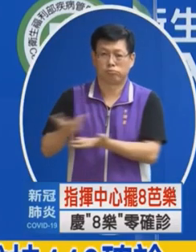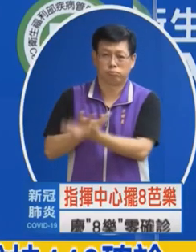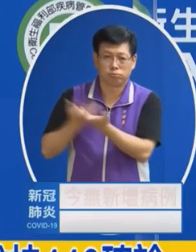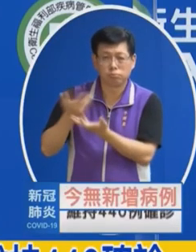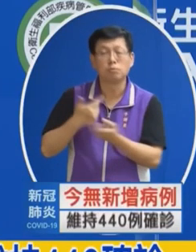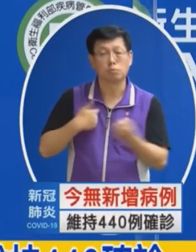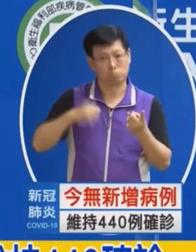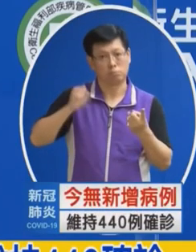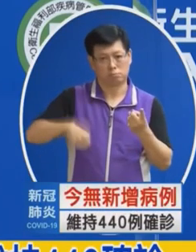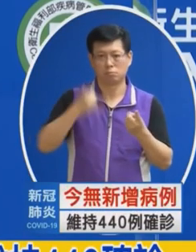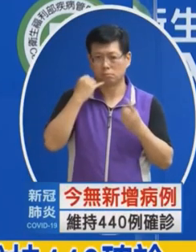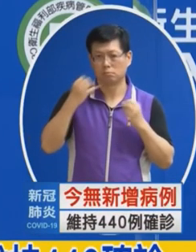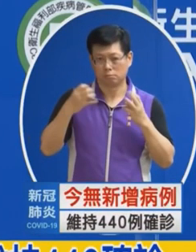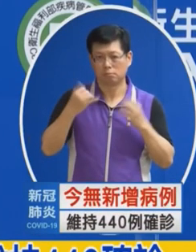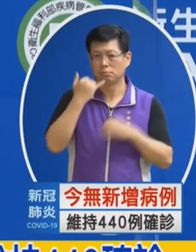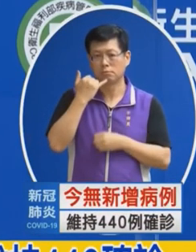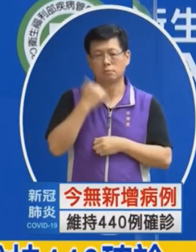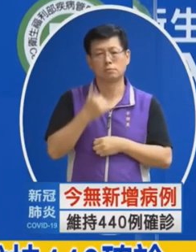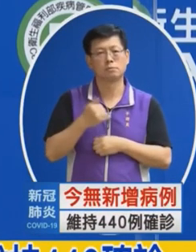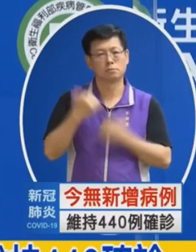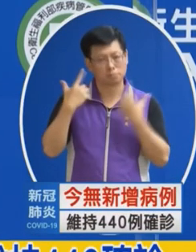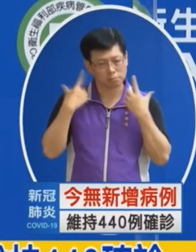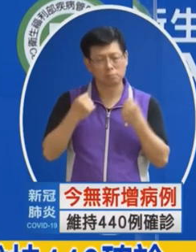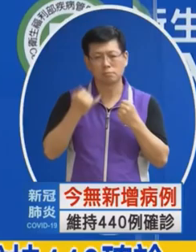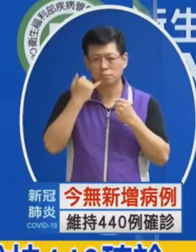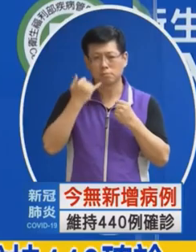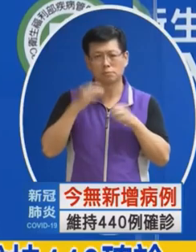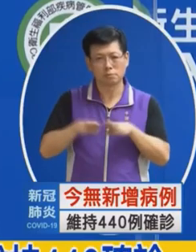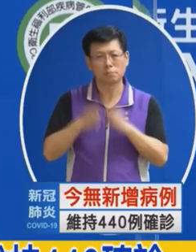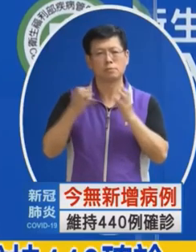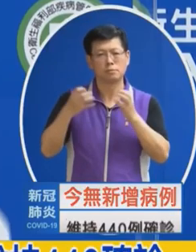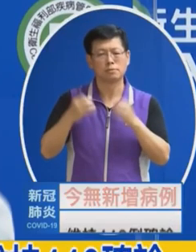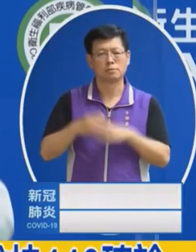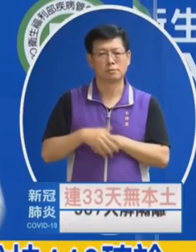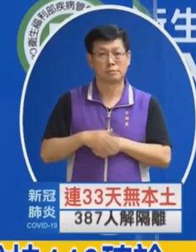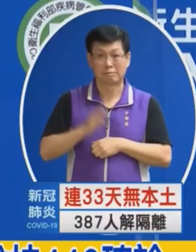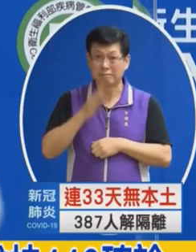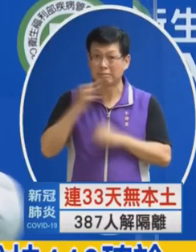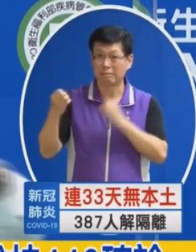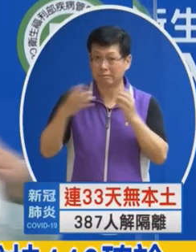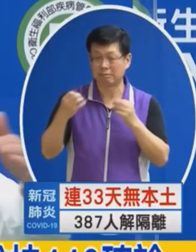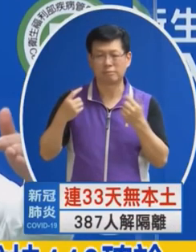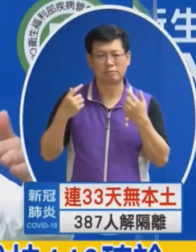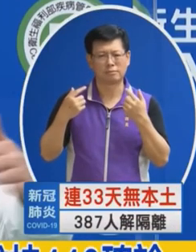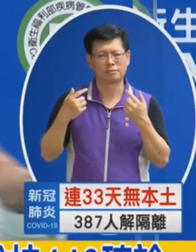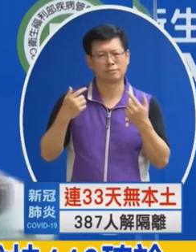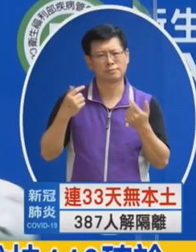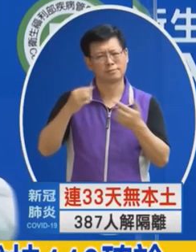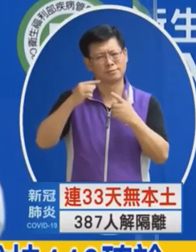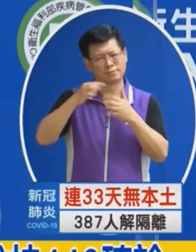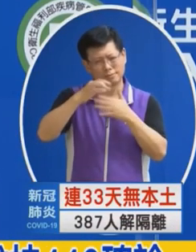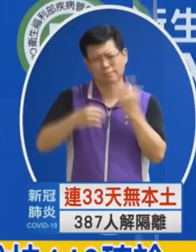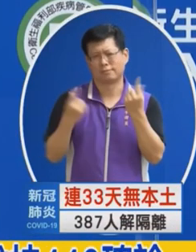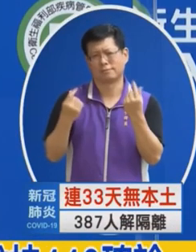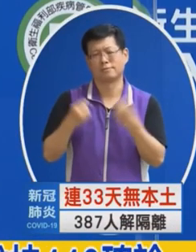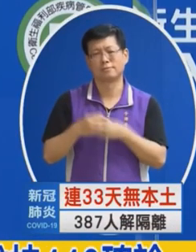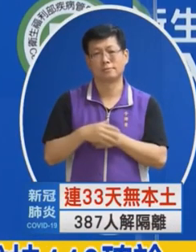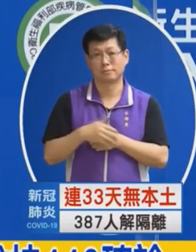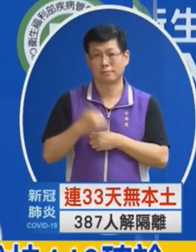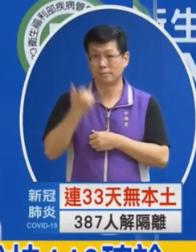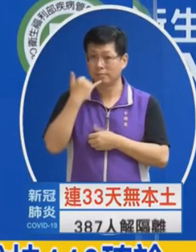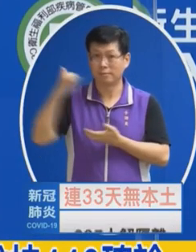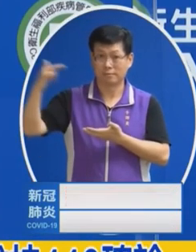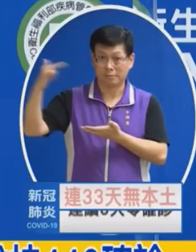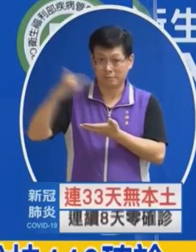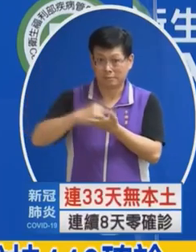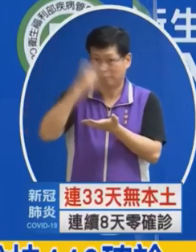那我们也愿意来谈。因为这事情可以多谈谈啊，不过多那个东西谈，大概基本上的要件还是怎么进